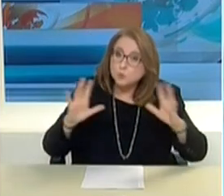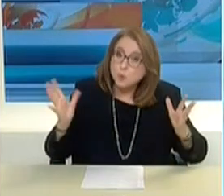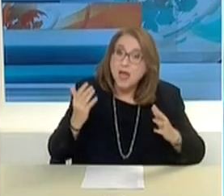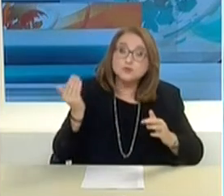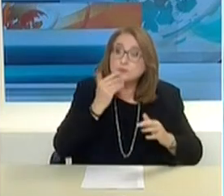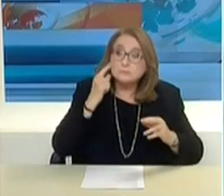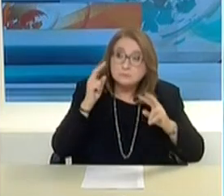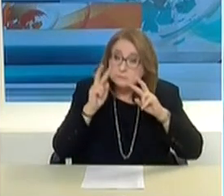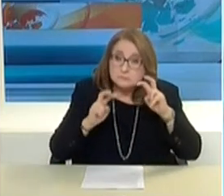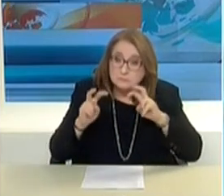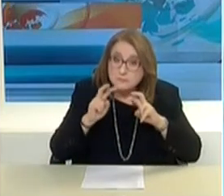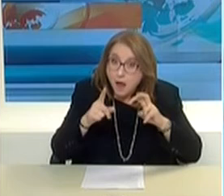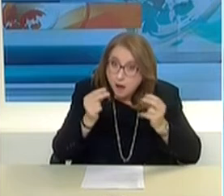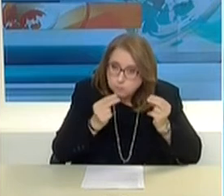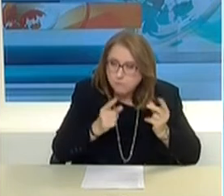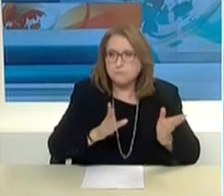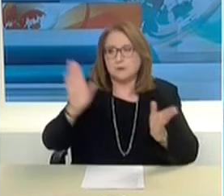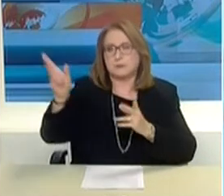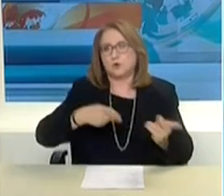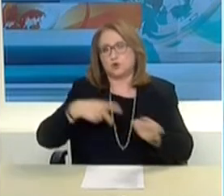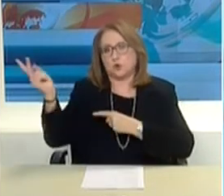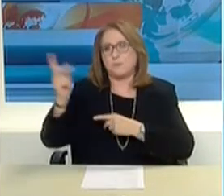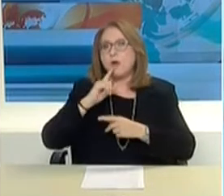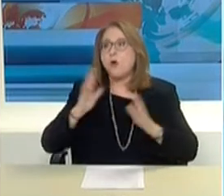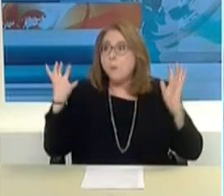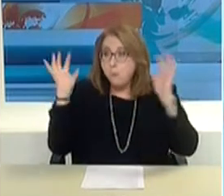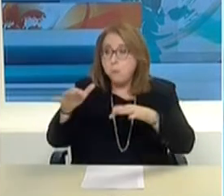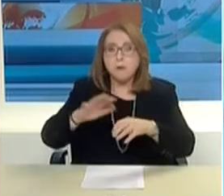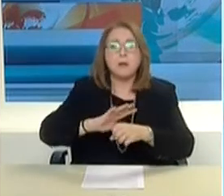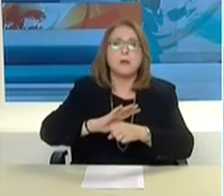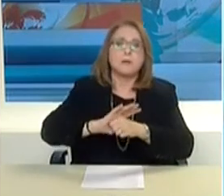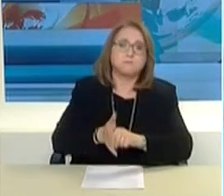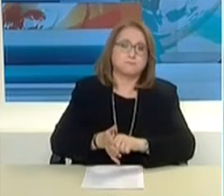πρωτοβάθμιο επίπεδο κάθε περιστατικό και να αποσυμφορήσουμε τα νοσοκομεία.